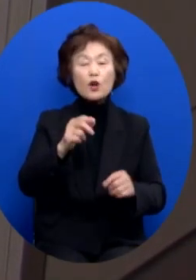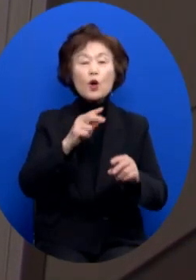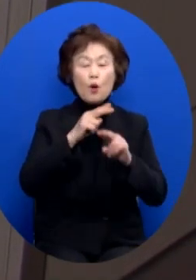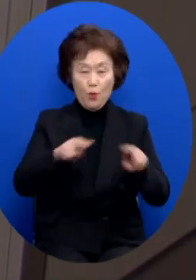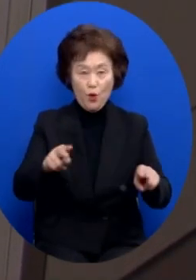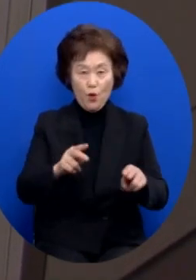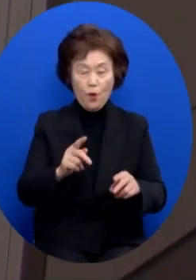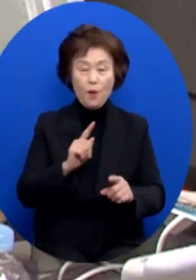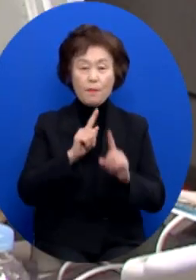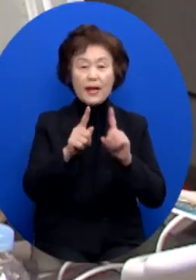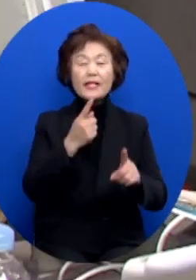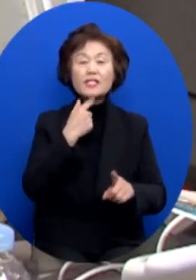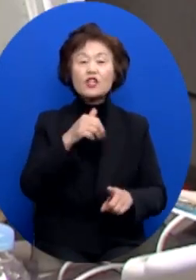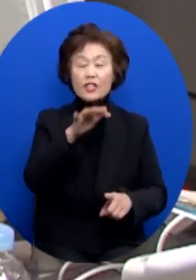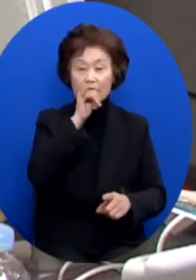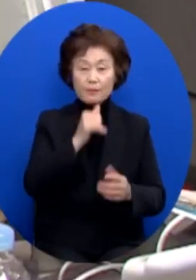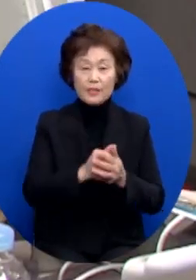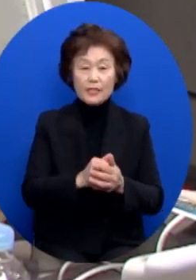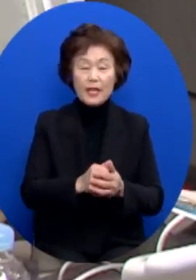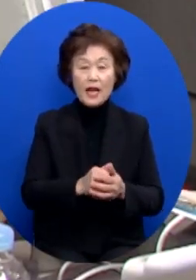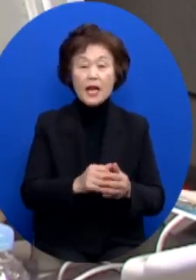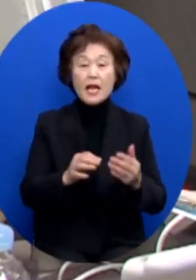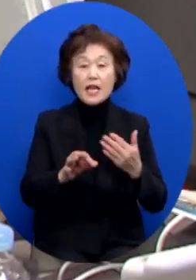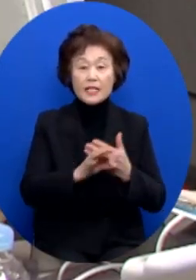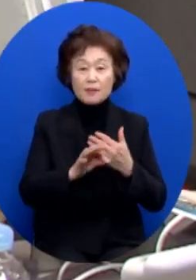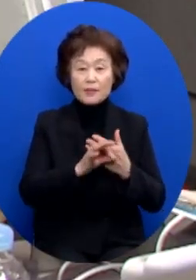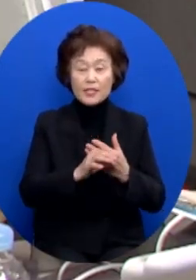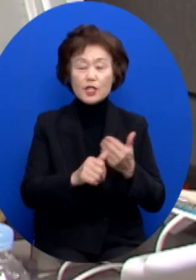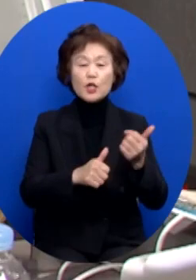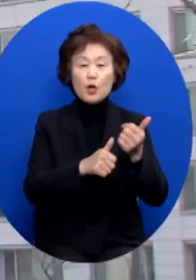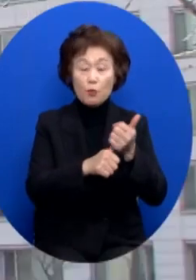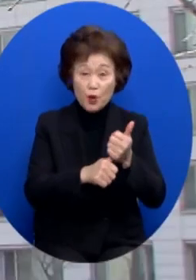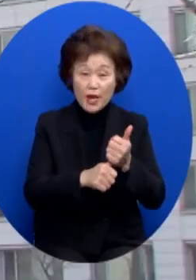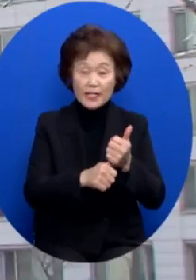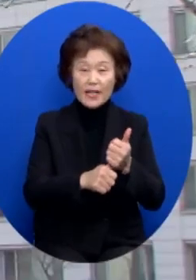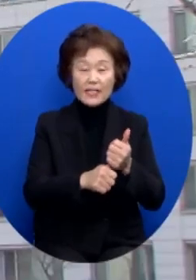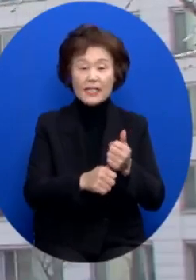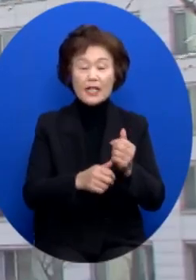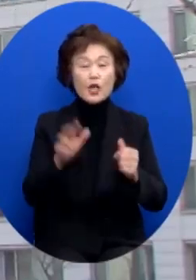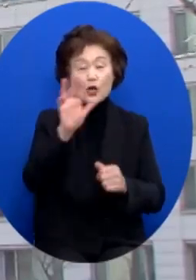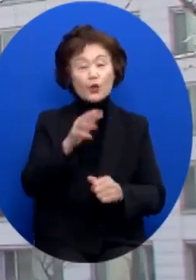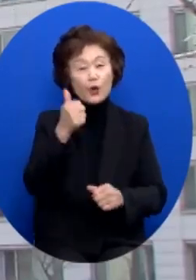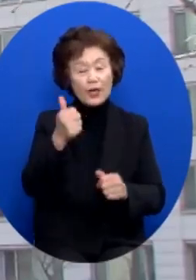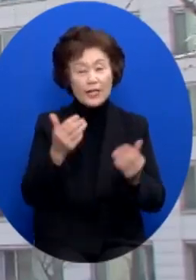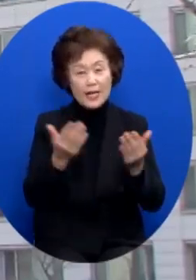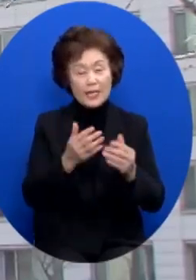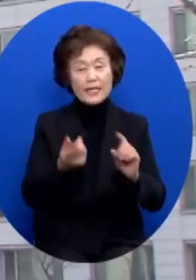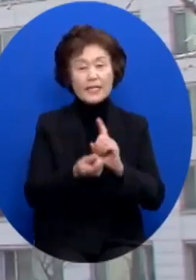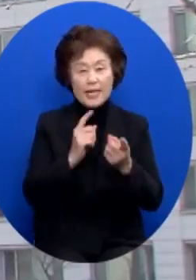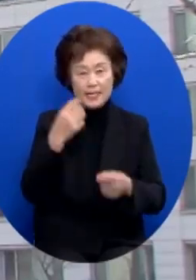총회는 당분간 홍석훈 제일 부총회장이 총회장 직무 대행으로 활동할 예정입니다